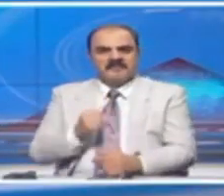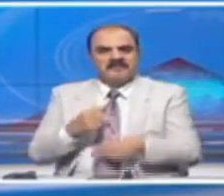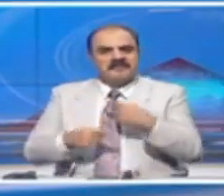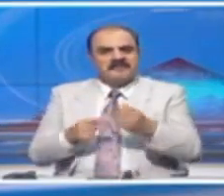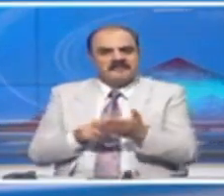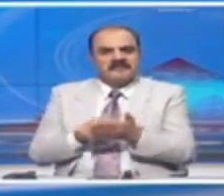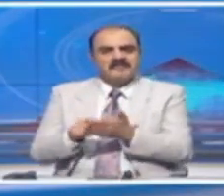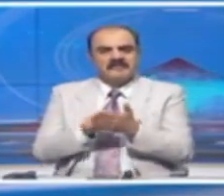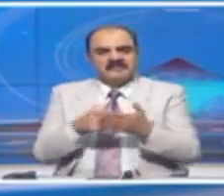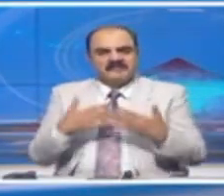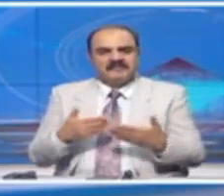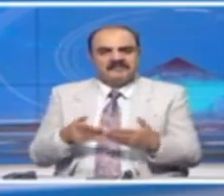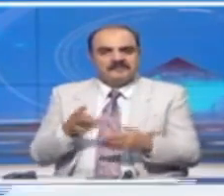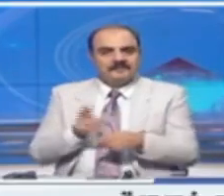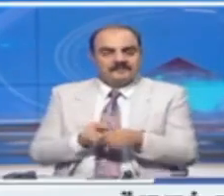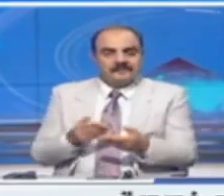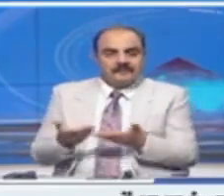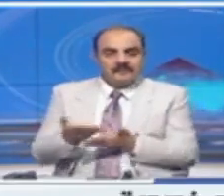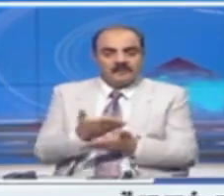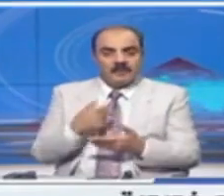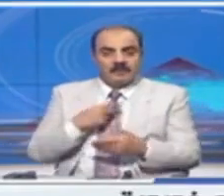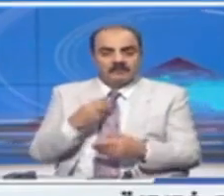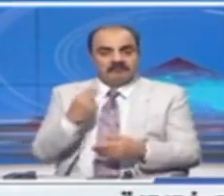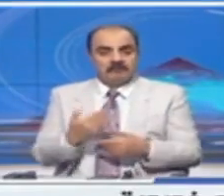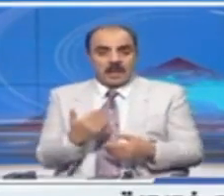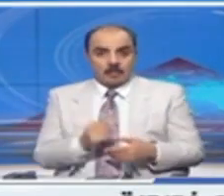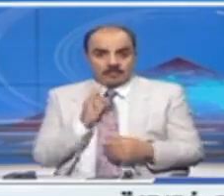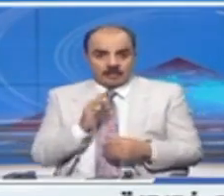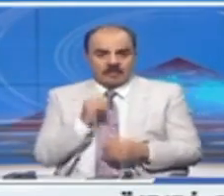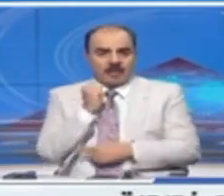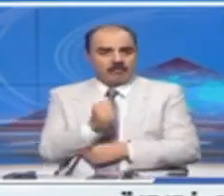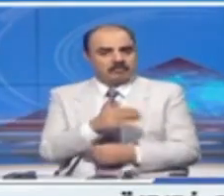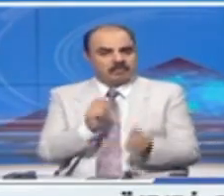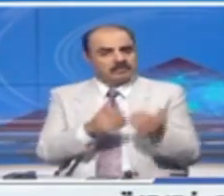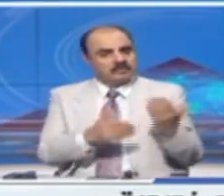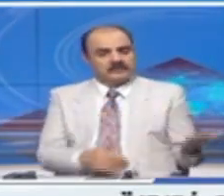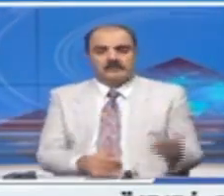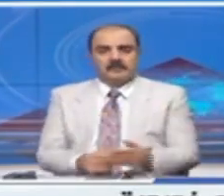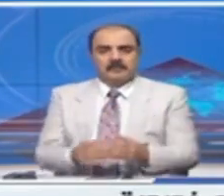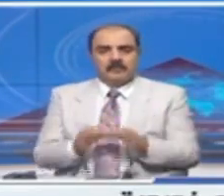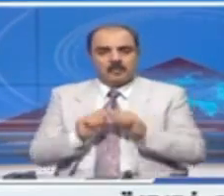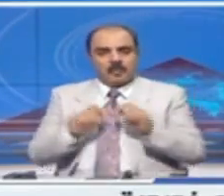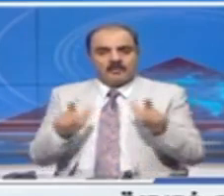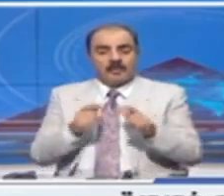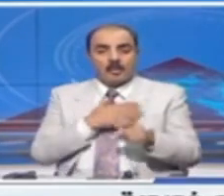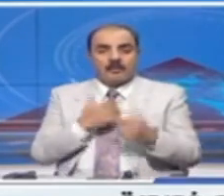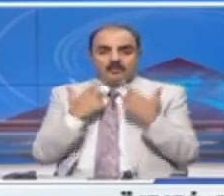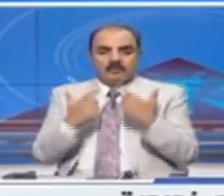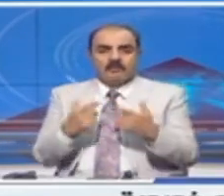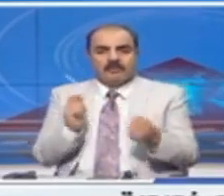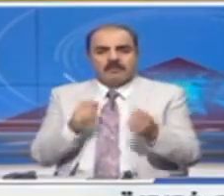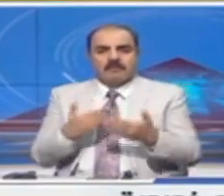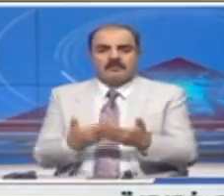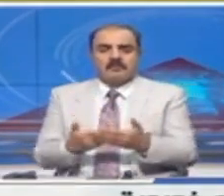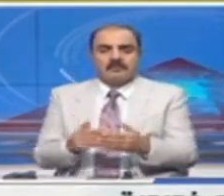أن الحكومة تعمل على تيسير إجراءات حصول المستثمر الجاد على الأراضي الصناعية، وذلك في ضوء اهتمام الدولة بقطاع